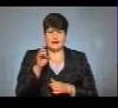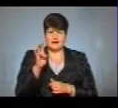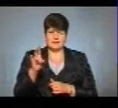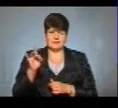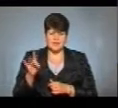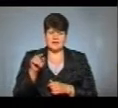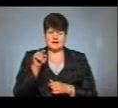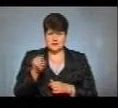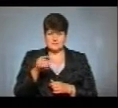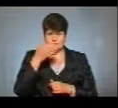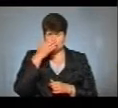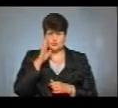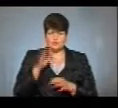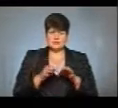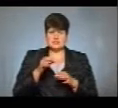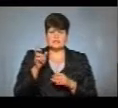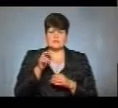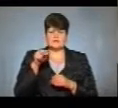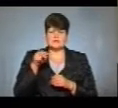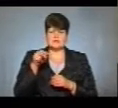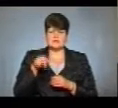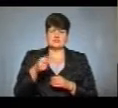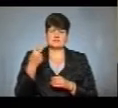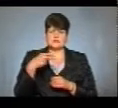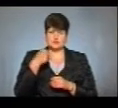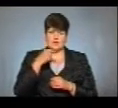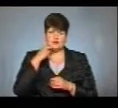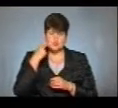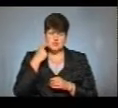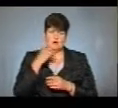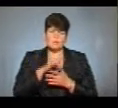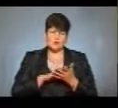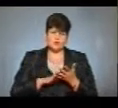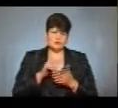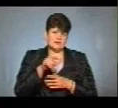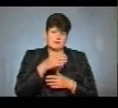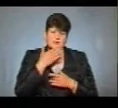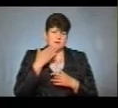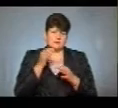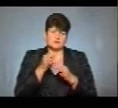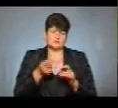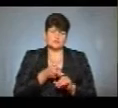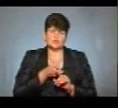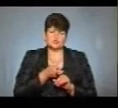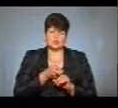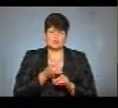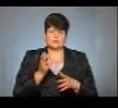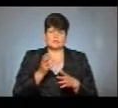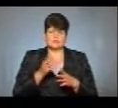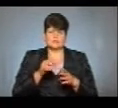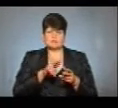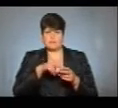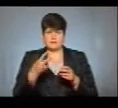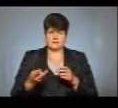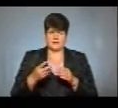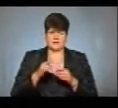найпевніше заочно почнуть судити у березні 2020-го. Втім, Росія продовжує твердити, вони не мають жодного стосунку до збиття Боїнгу. З